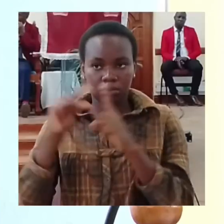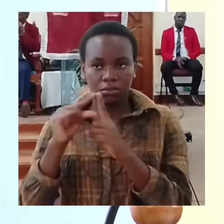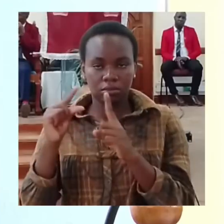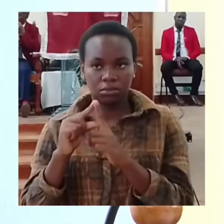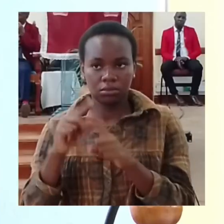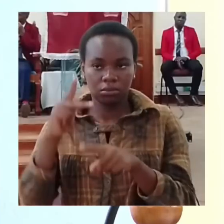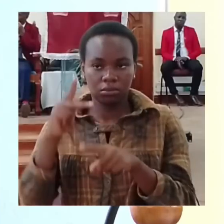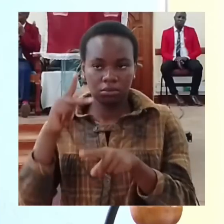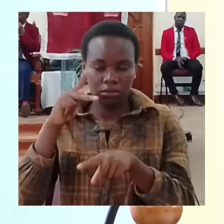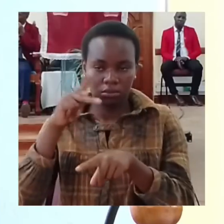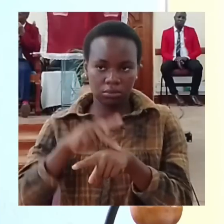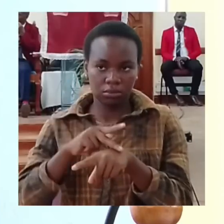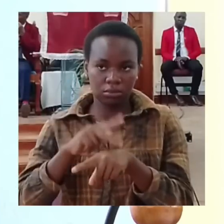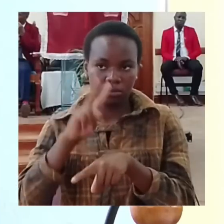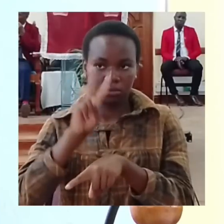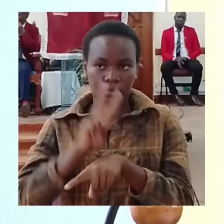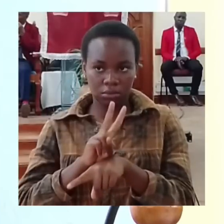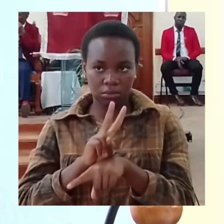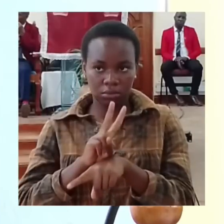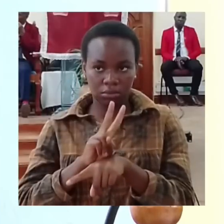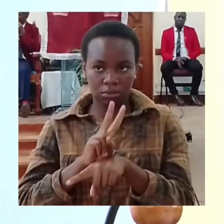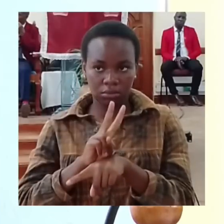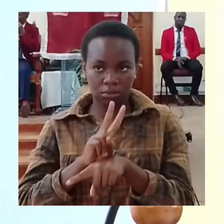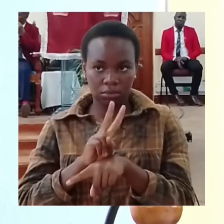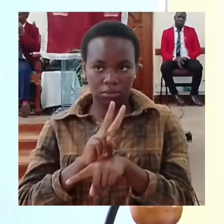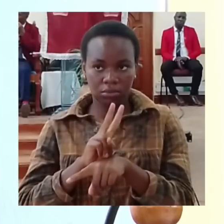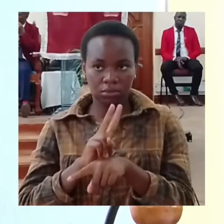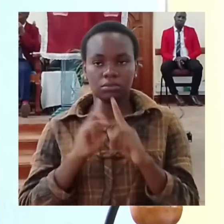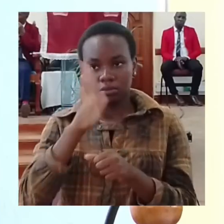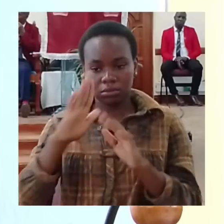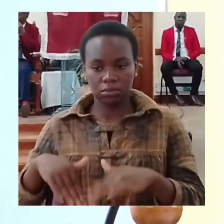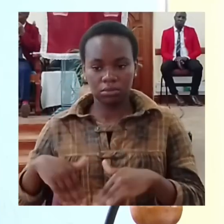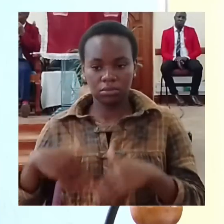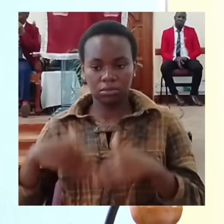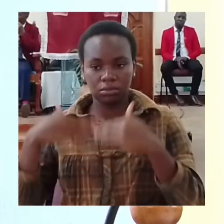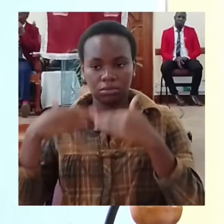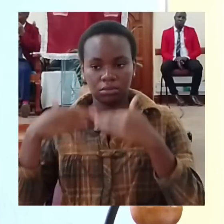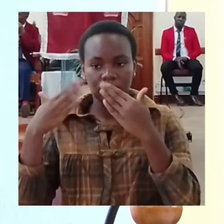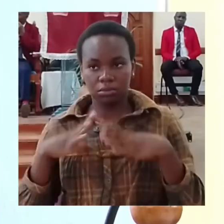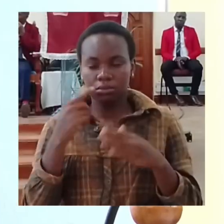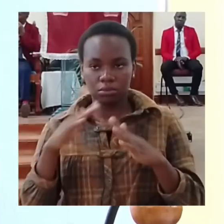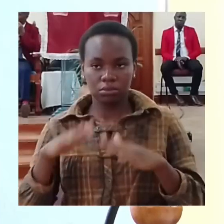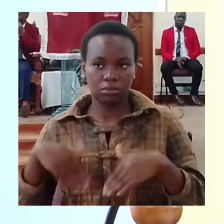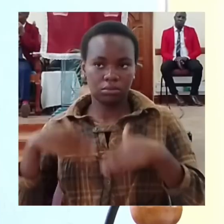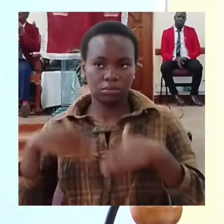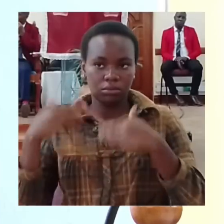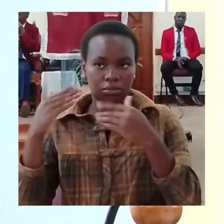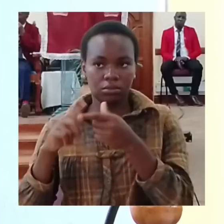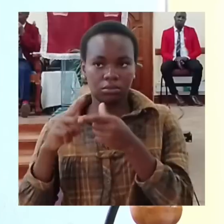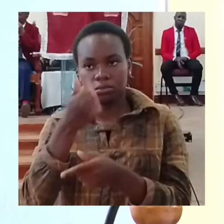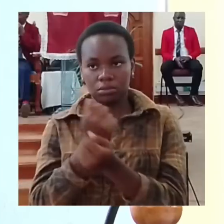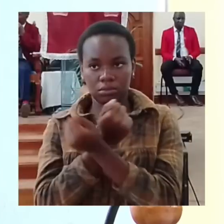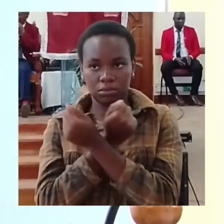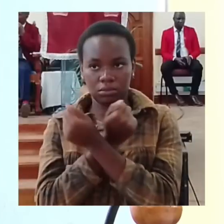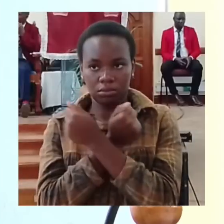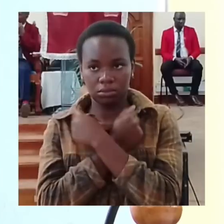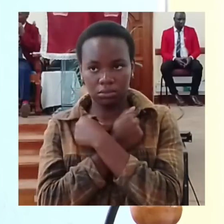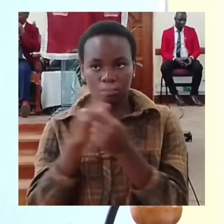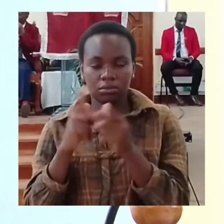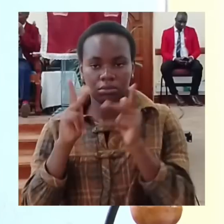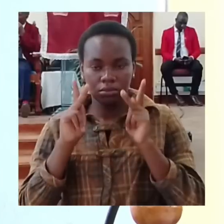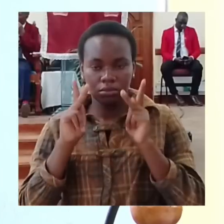ati mundu ucio mutana Ngai ni amwendete muno, no mundu uria ukundanagia